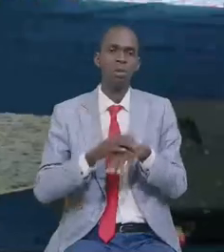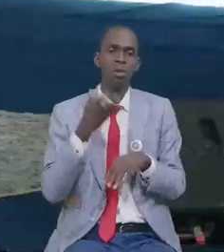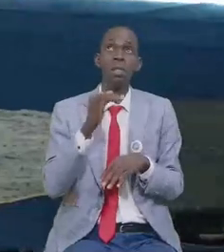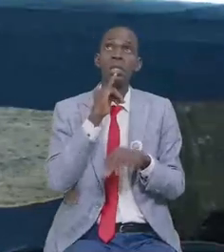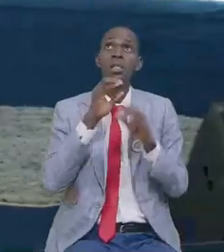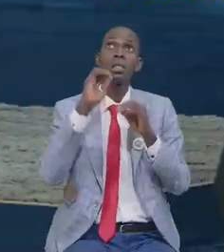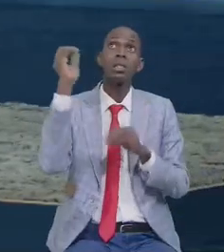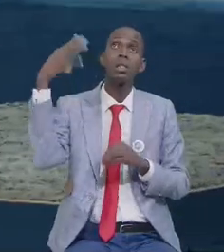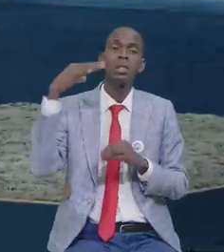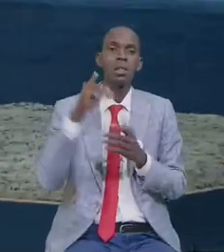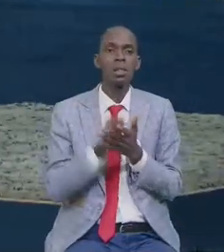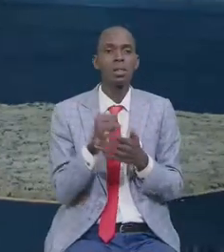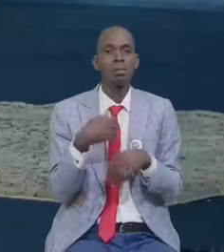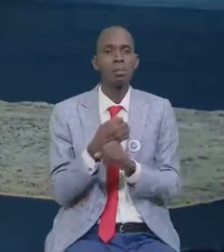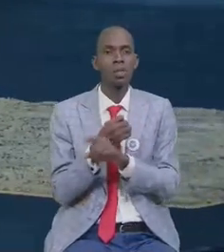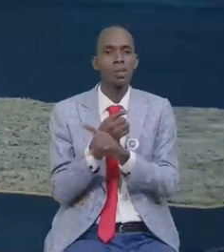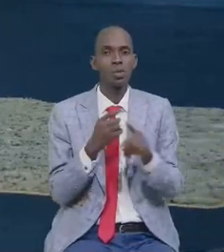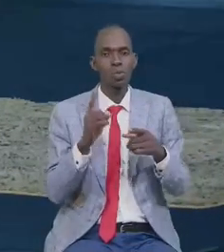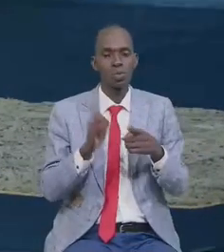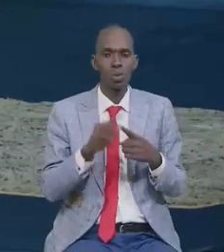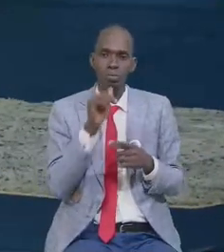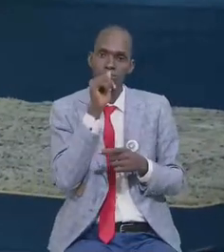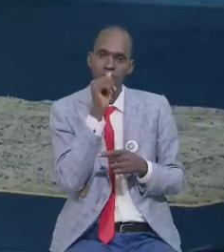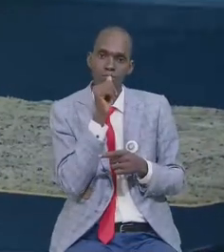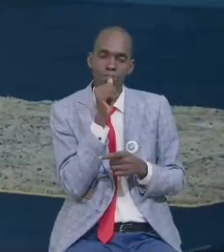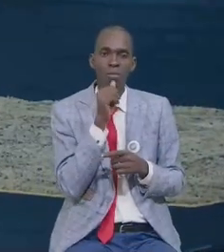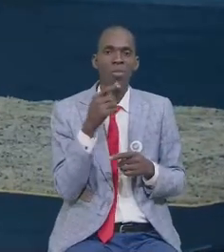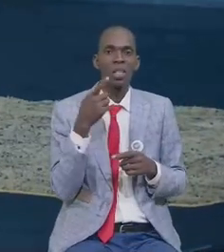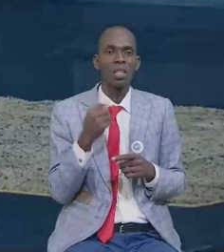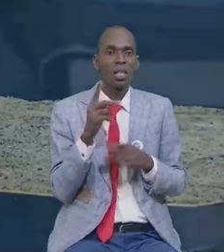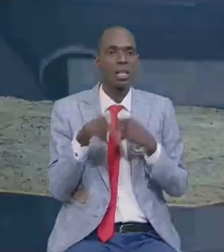Il y a la grâce qui te permet de supporter le type de